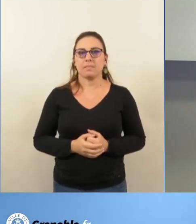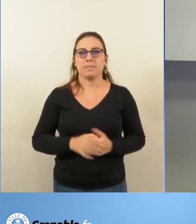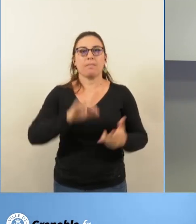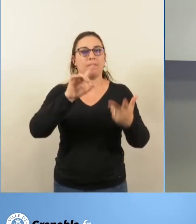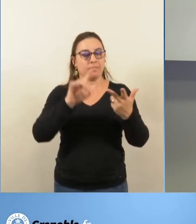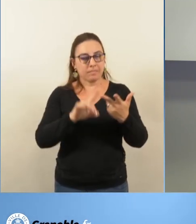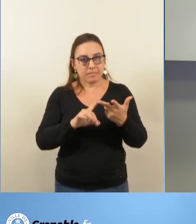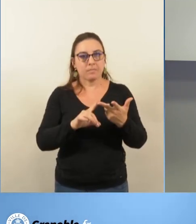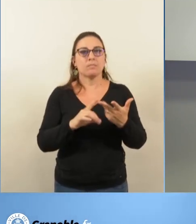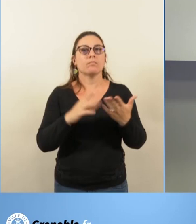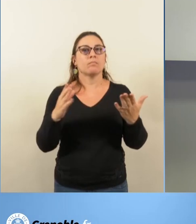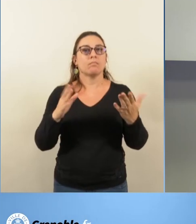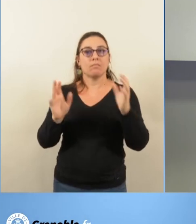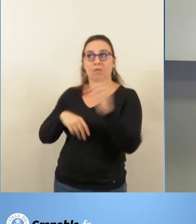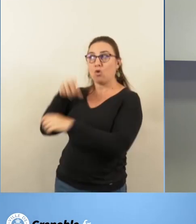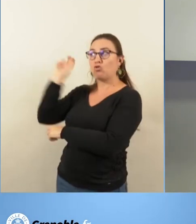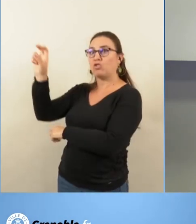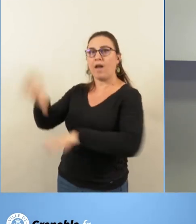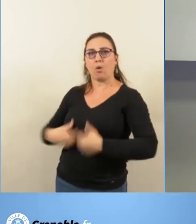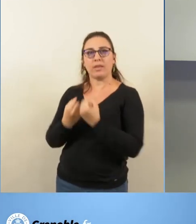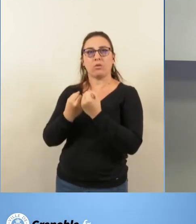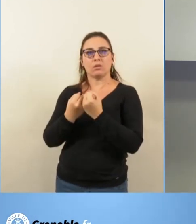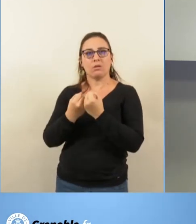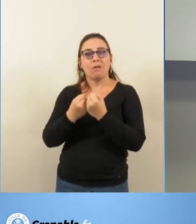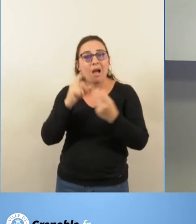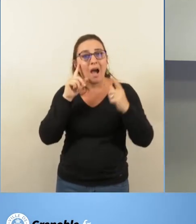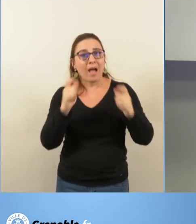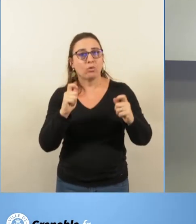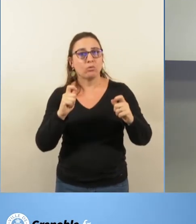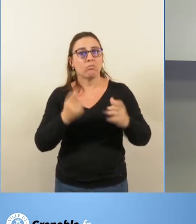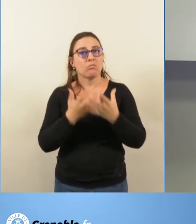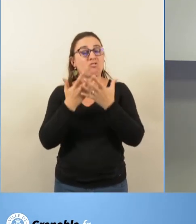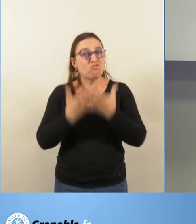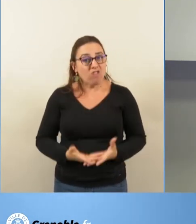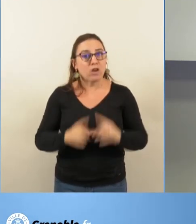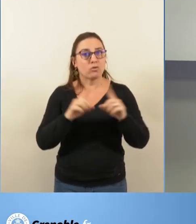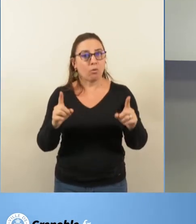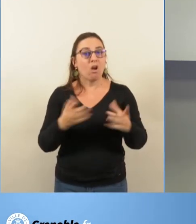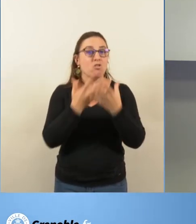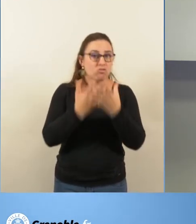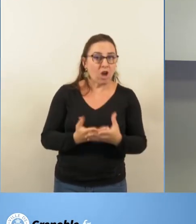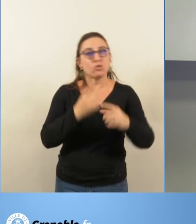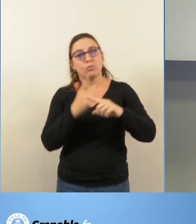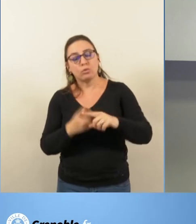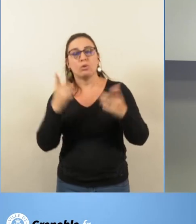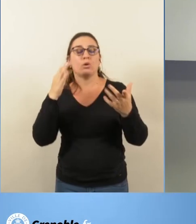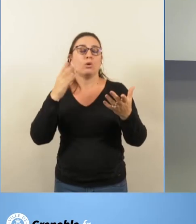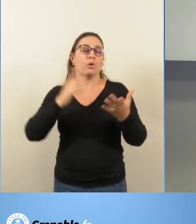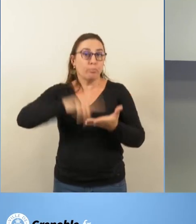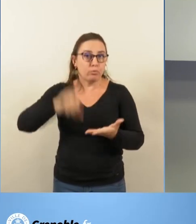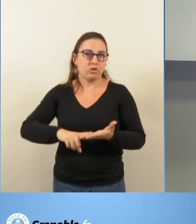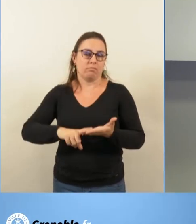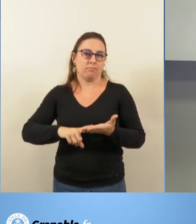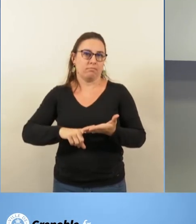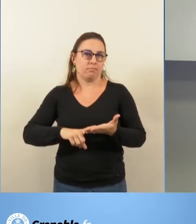il faut rappeler que quand il y a transfert ça n'est pas une transfert des charges c'est une transfert de décharge et des budgets qui vont avec donc